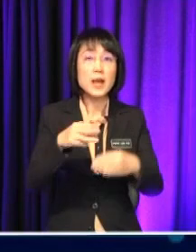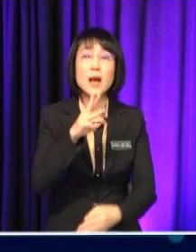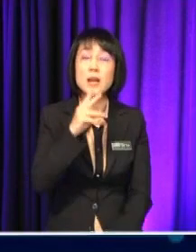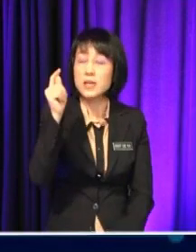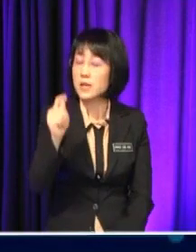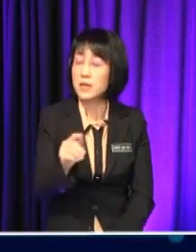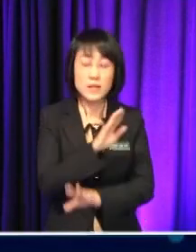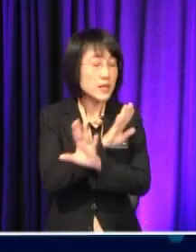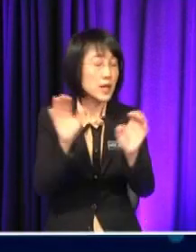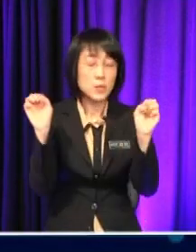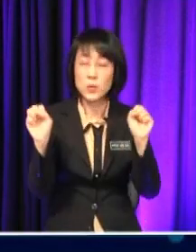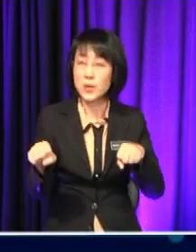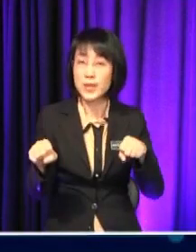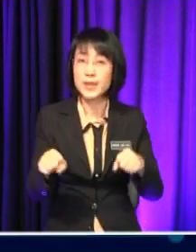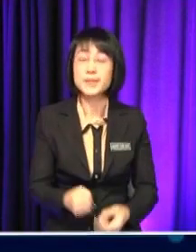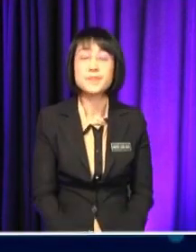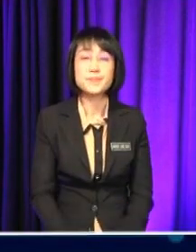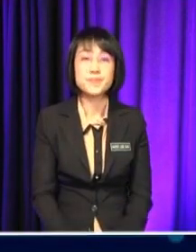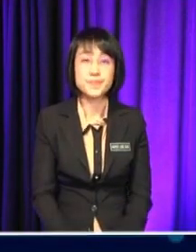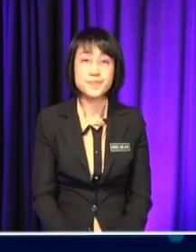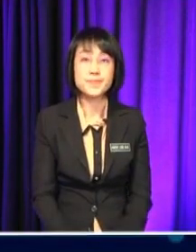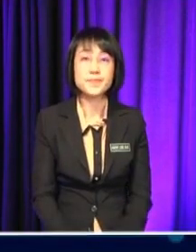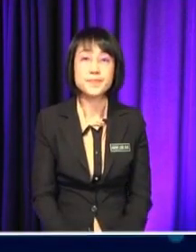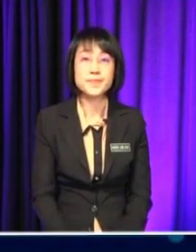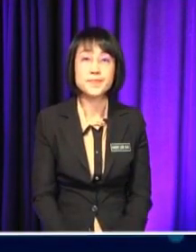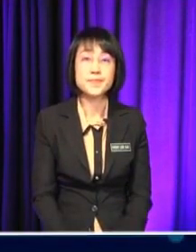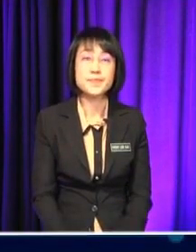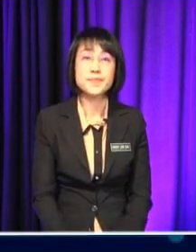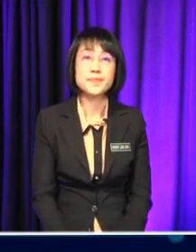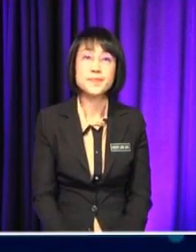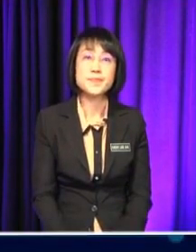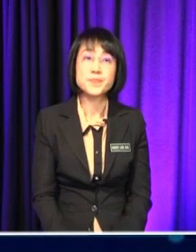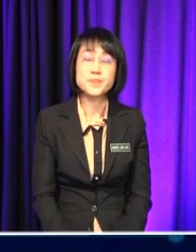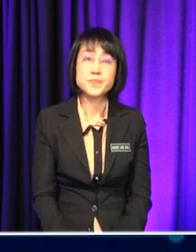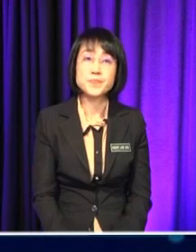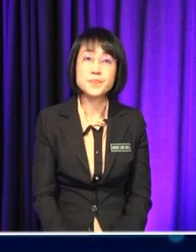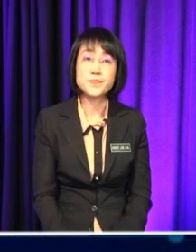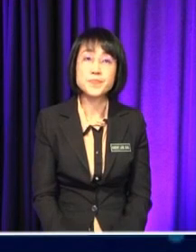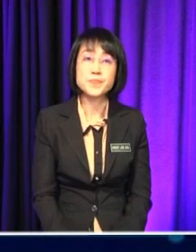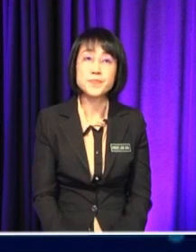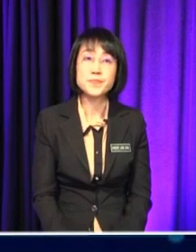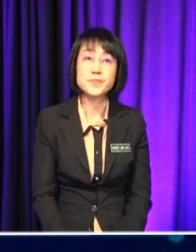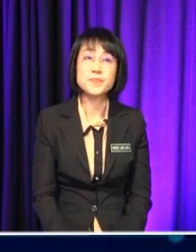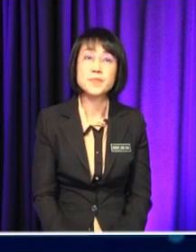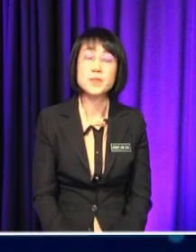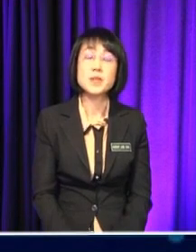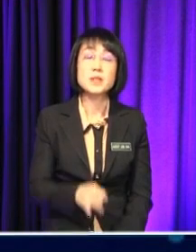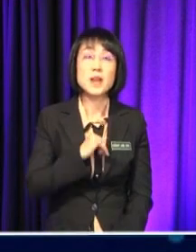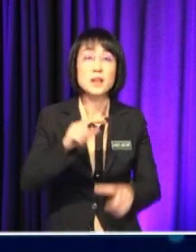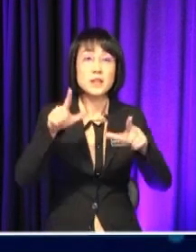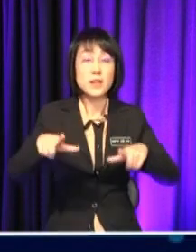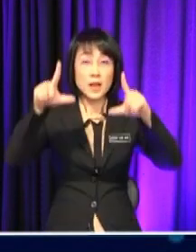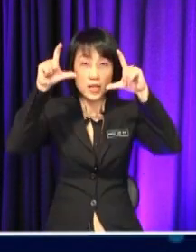boleh itu adalah etika memasang sqlt di rumah oke tidak boleh jadi saya meletakkan Camry